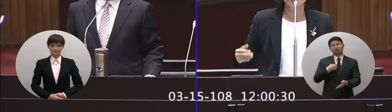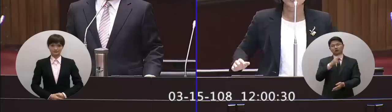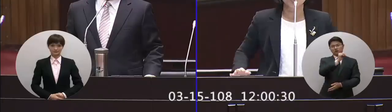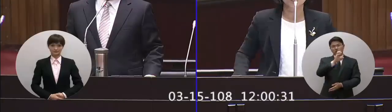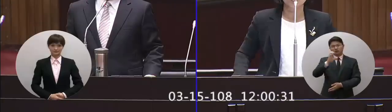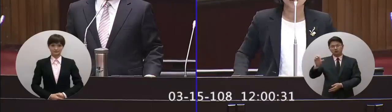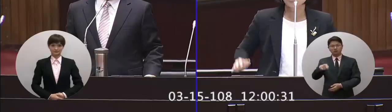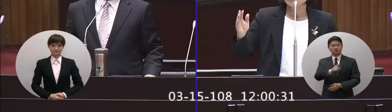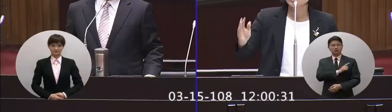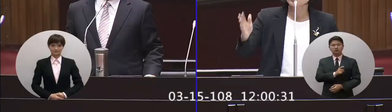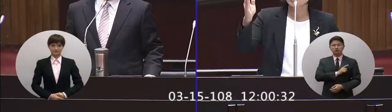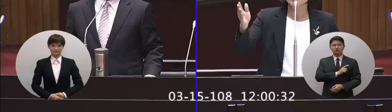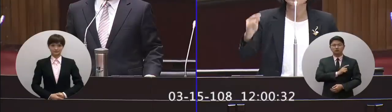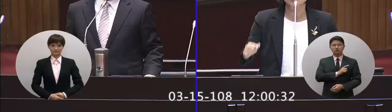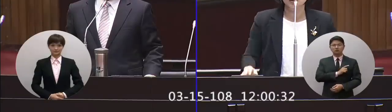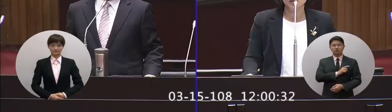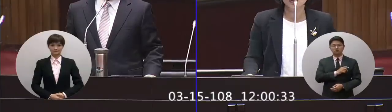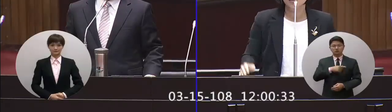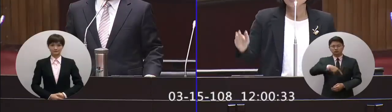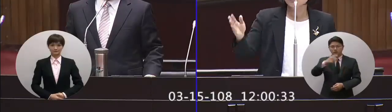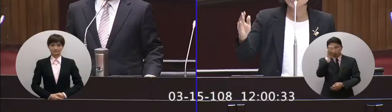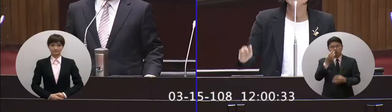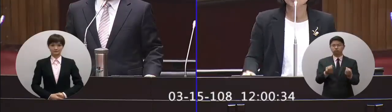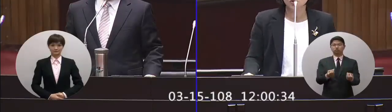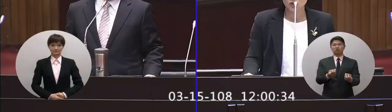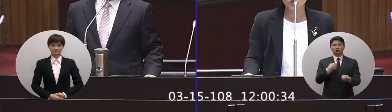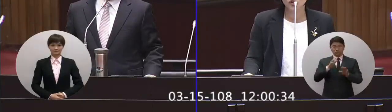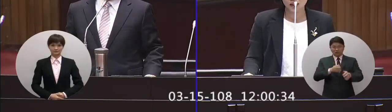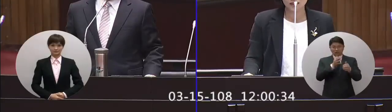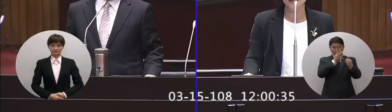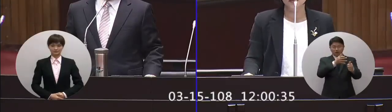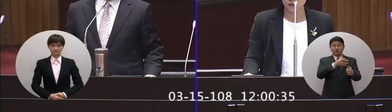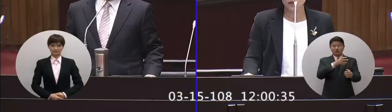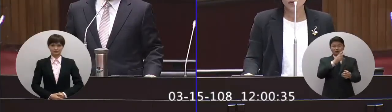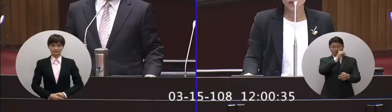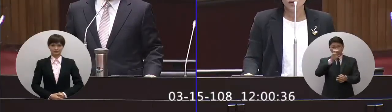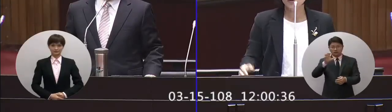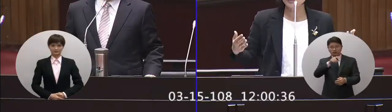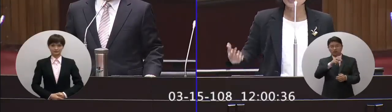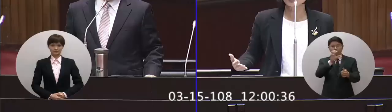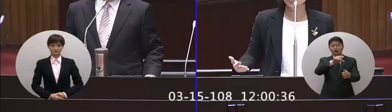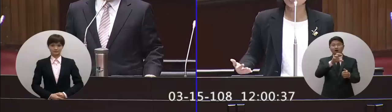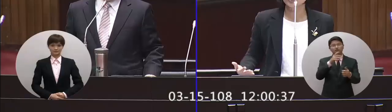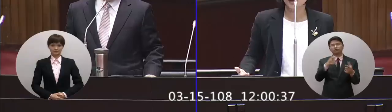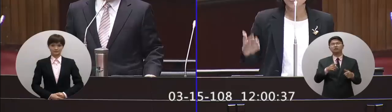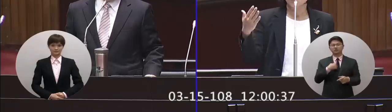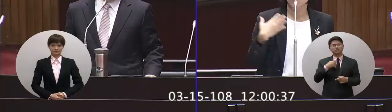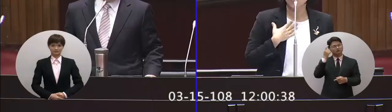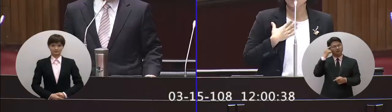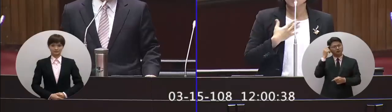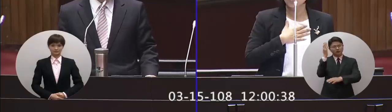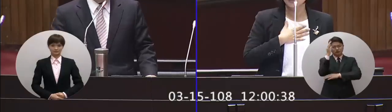NCC 可以完全没有作为？今天当然不是质询 NCC， 但政府施政是一体的。所以在这样的状况